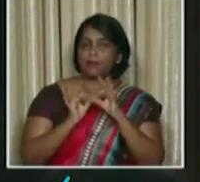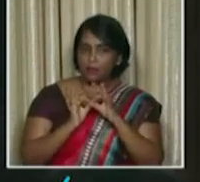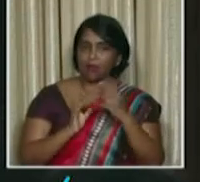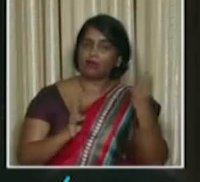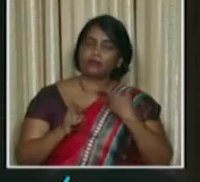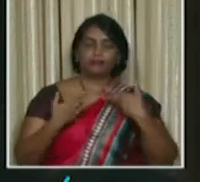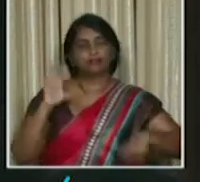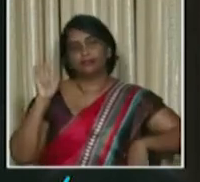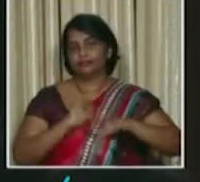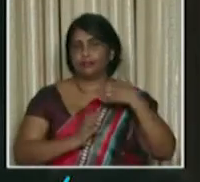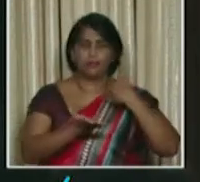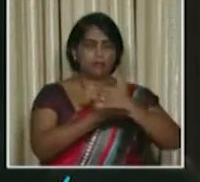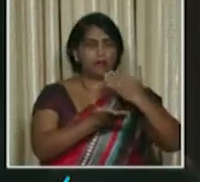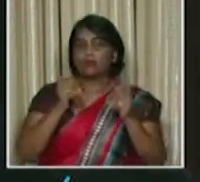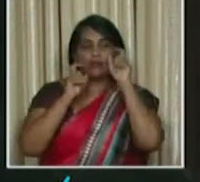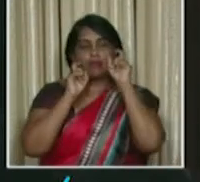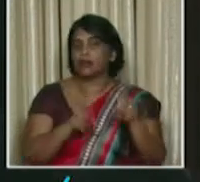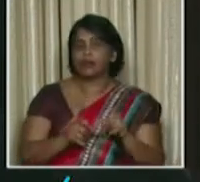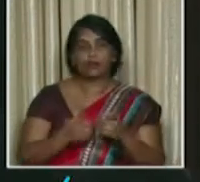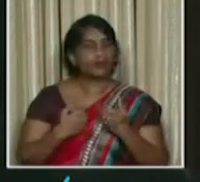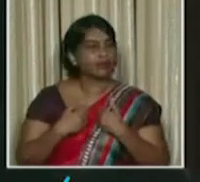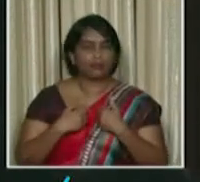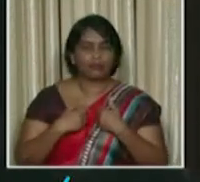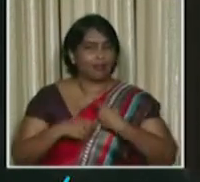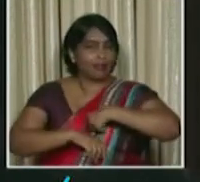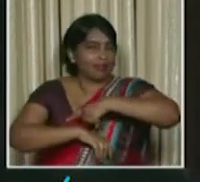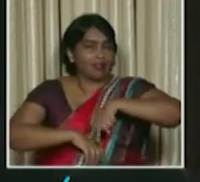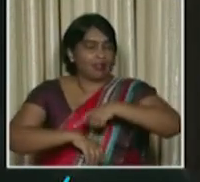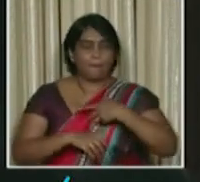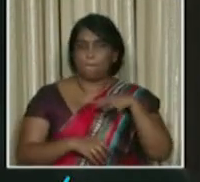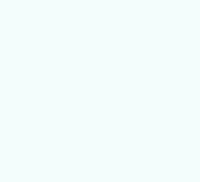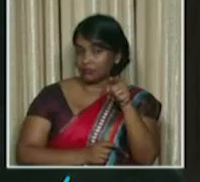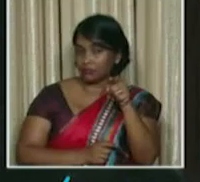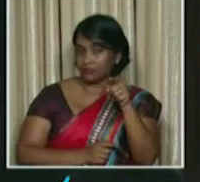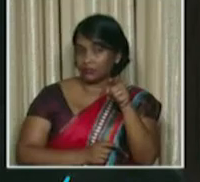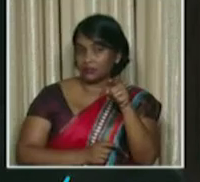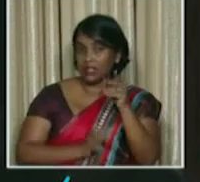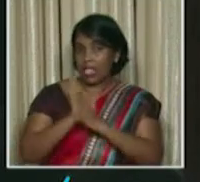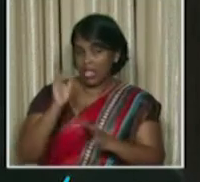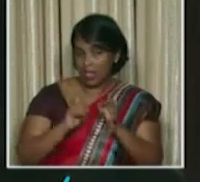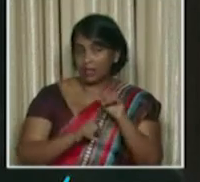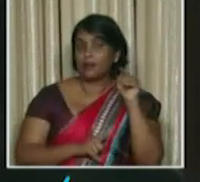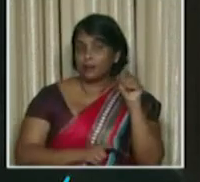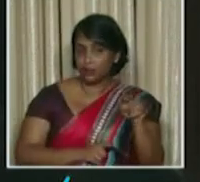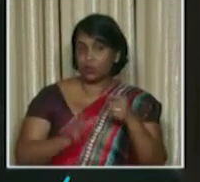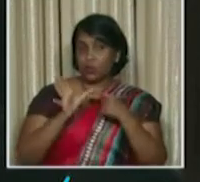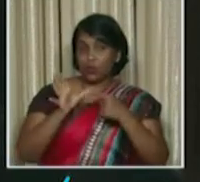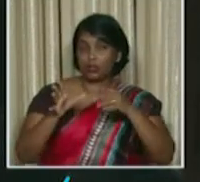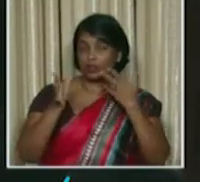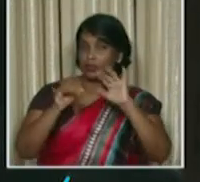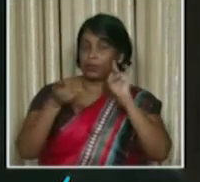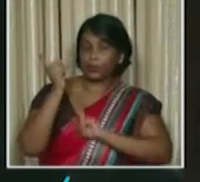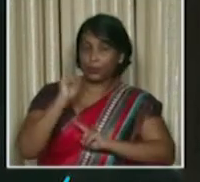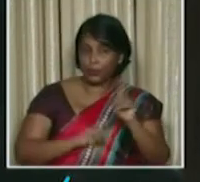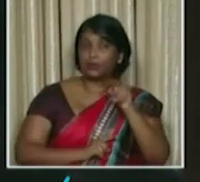පිටව ගියේ කිසි බාධාවක් නොකර ඒ වෙනුවෙන්. අපි කිසිසේත්ම වැඩිපුර කාලයක් භාවිත කරන්නේ නැහැ. නමාත්‍යතුමිය උත්තර නොදී පලා යෑම